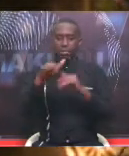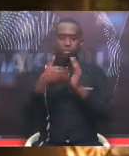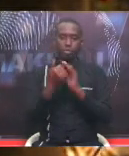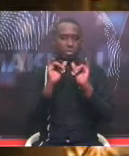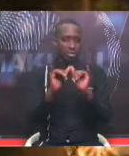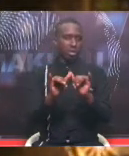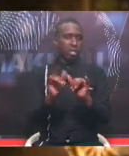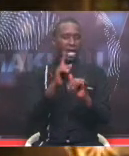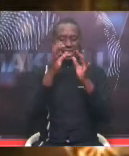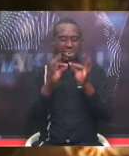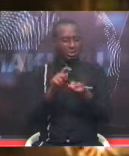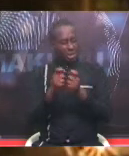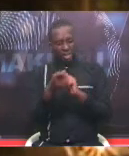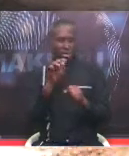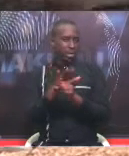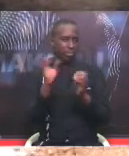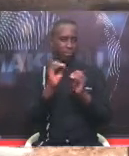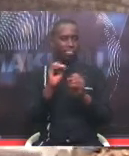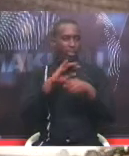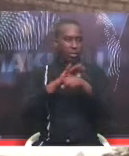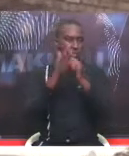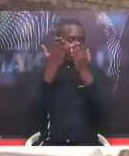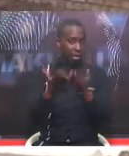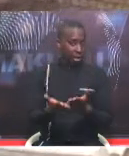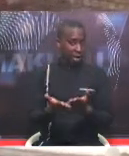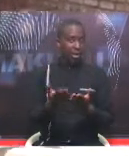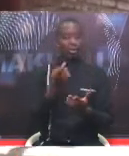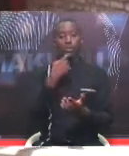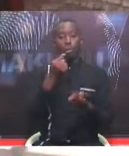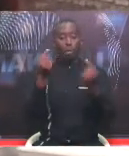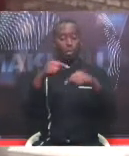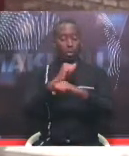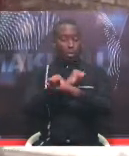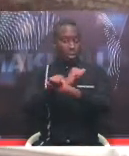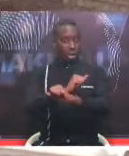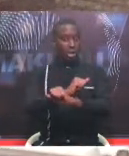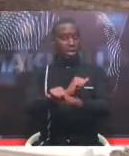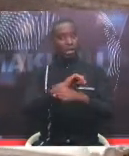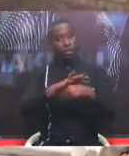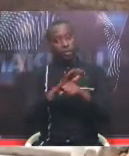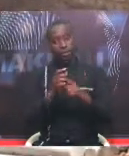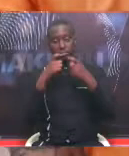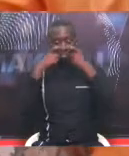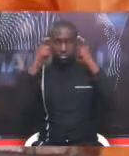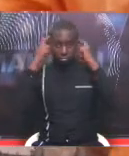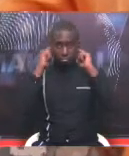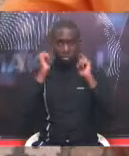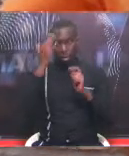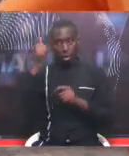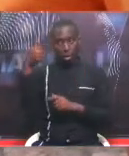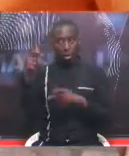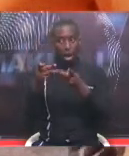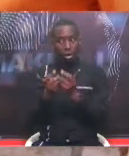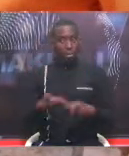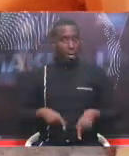ko nta gihindutse cyane covid iracyahari tugomba kuza twirinda covid twambaye udupfukamunwa kuko bari abantu aho